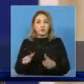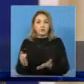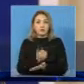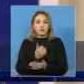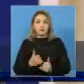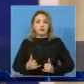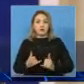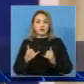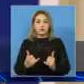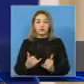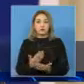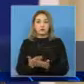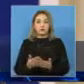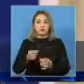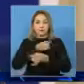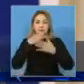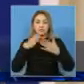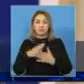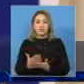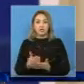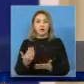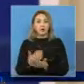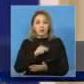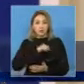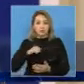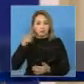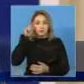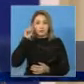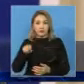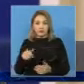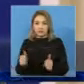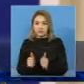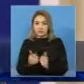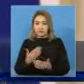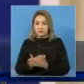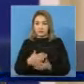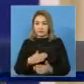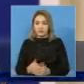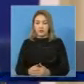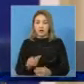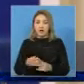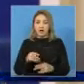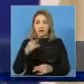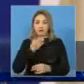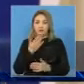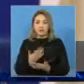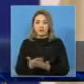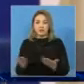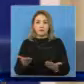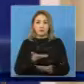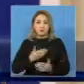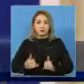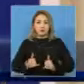үшін, ал жалпы мәдениет саласының ірісі де, өздерің білесіңдер, жаны сірісі де ол әдебиет. Біз сол